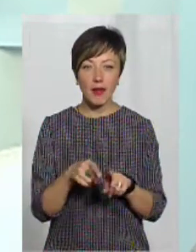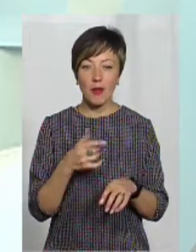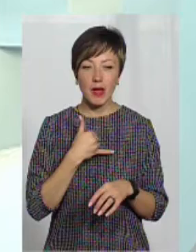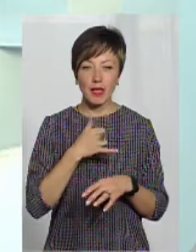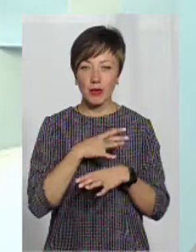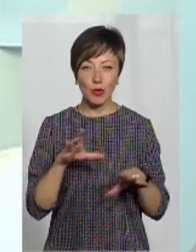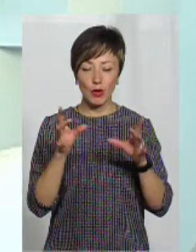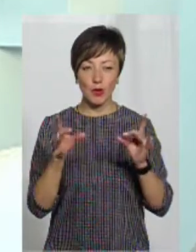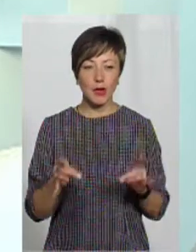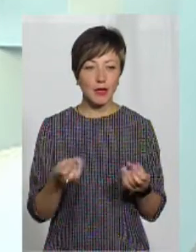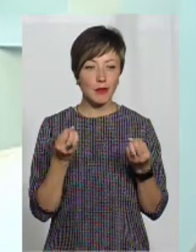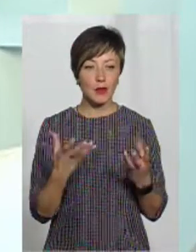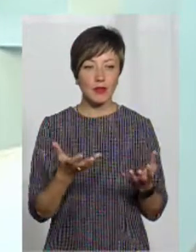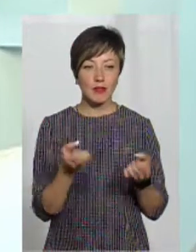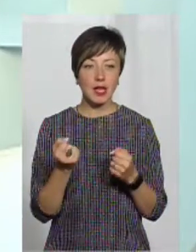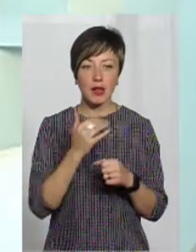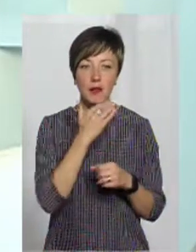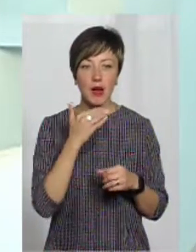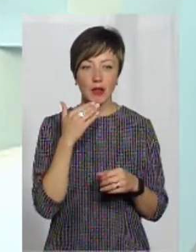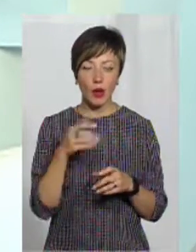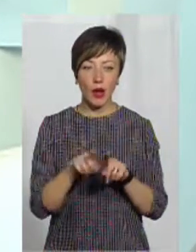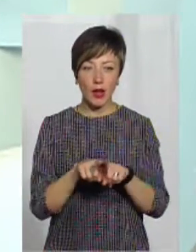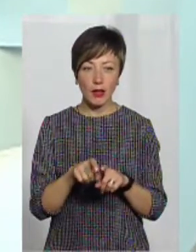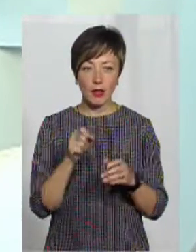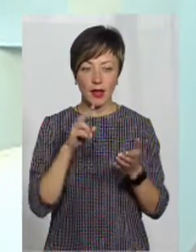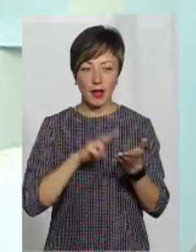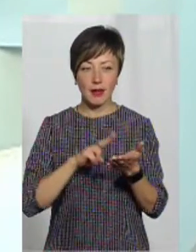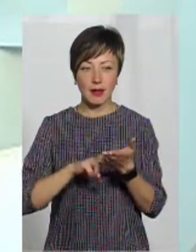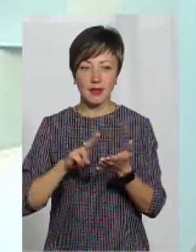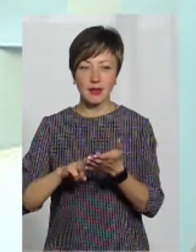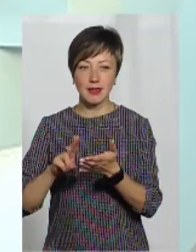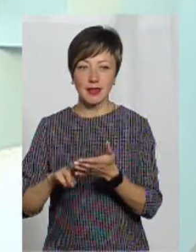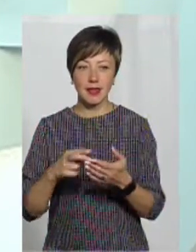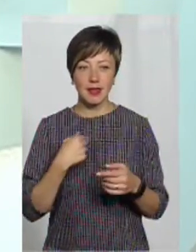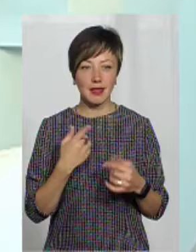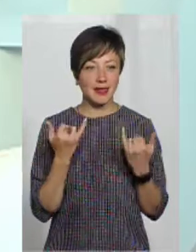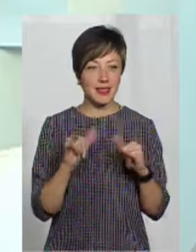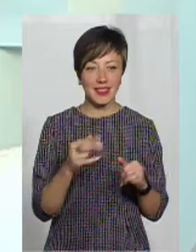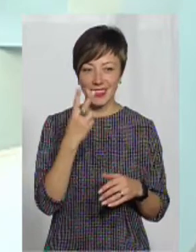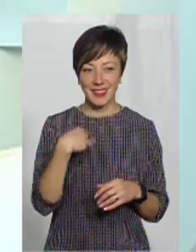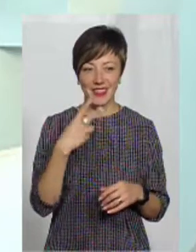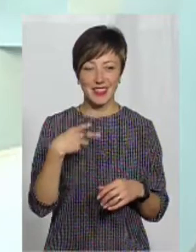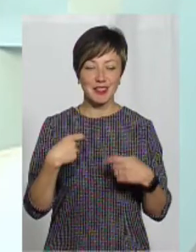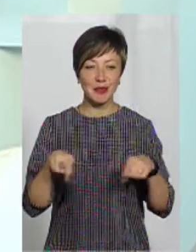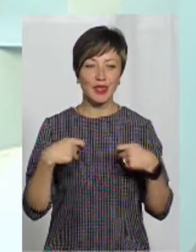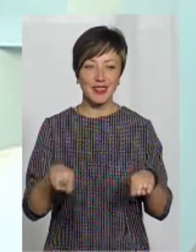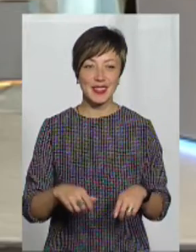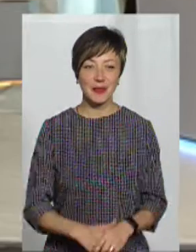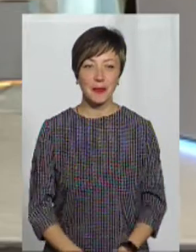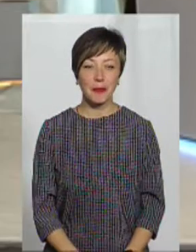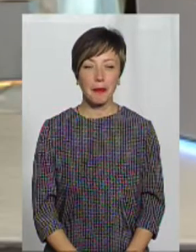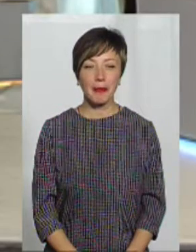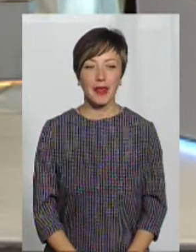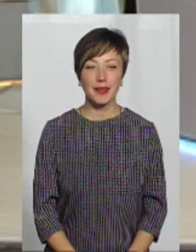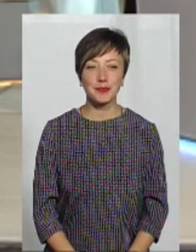у мене не було торбинки, я просто взяла багато огірків і на кожен наклеїла цінник, і на мене дуже дивно дивились продавці. Так що,